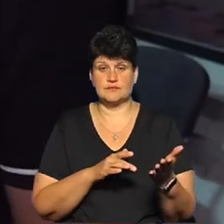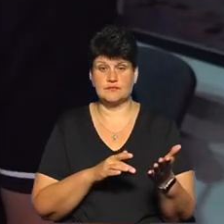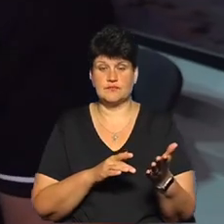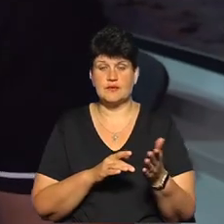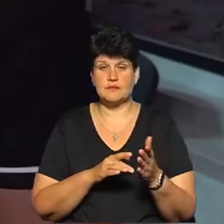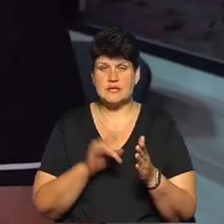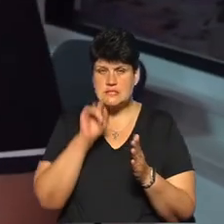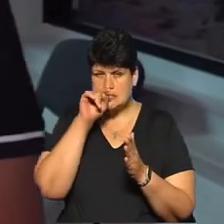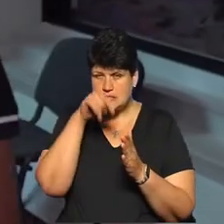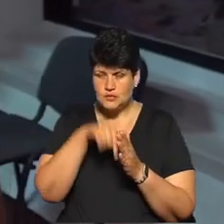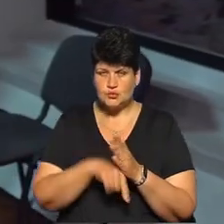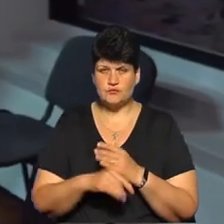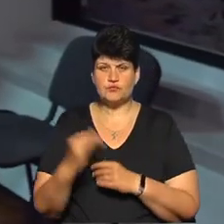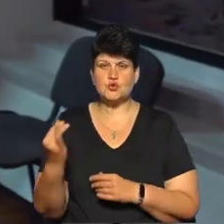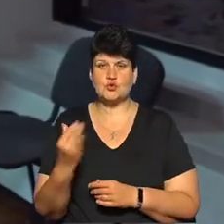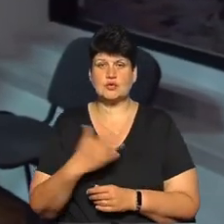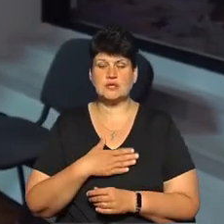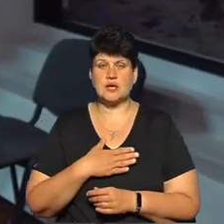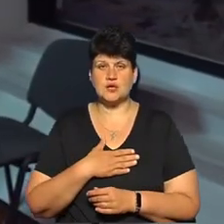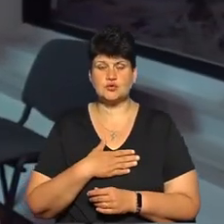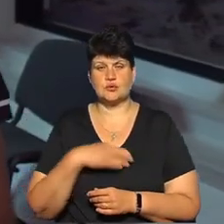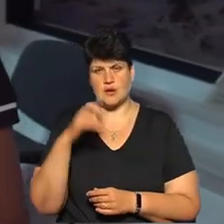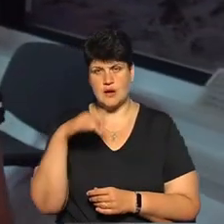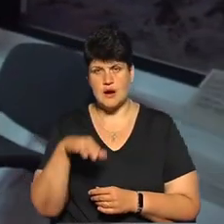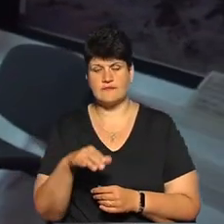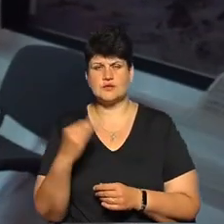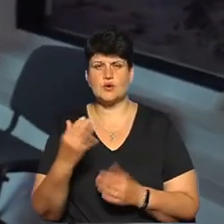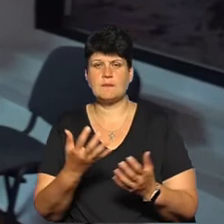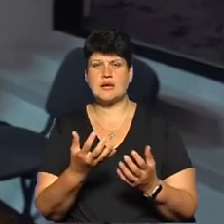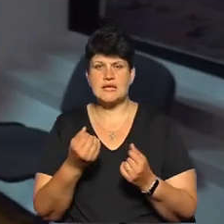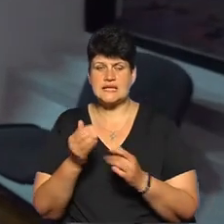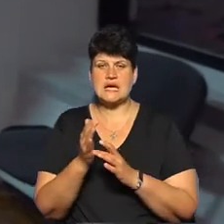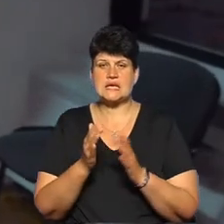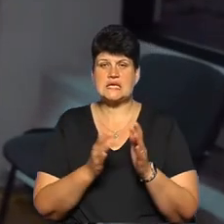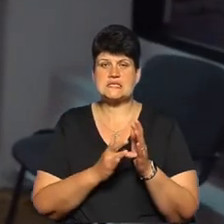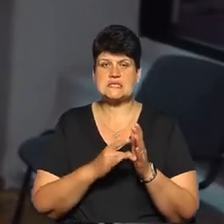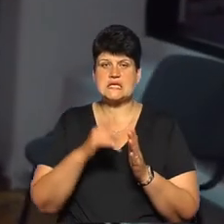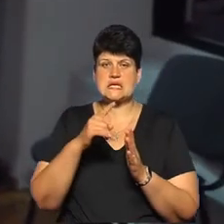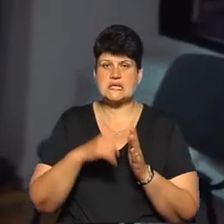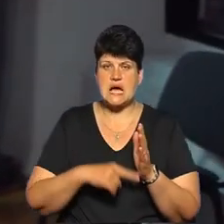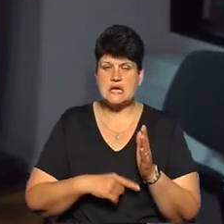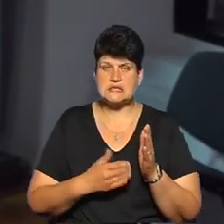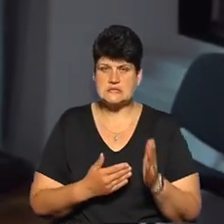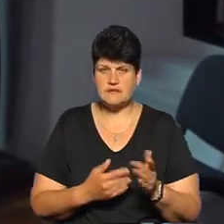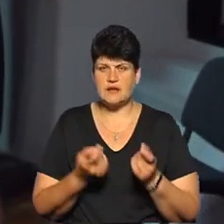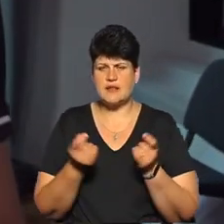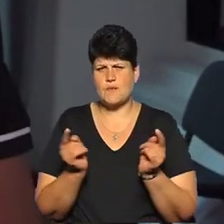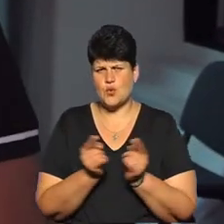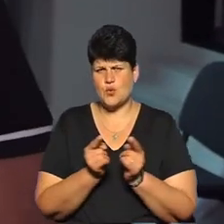історію нашого краю, історію прийняття християнства, а також нам коротко розказали